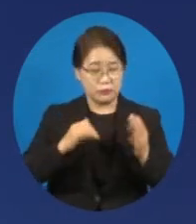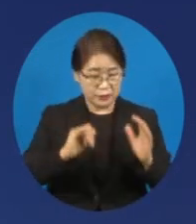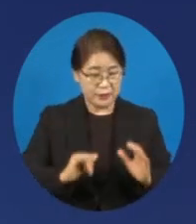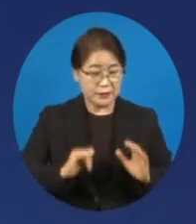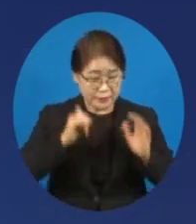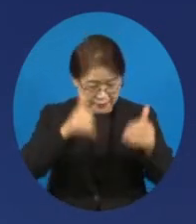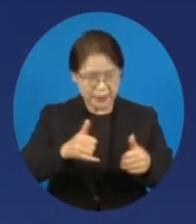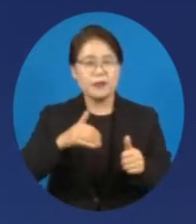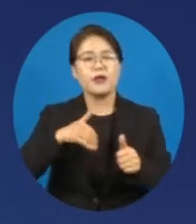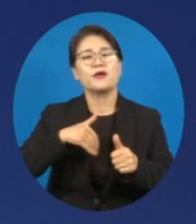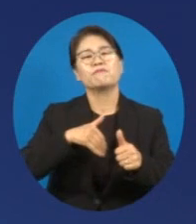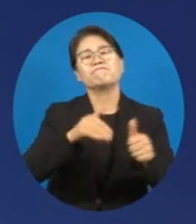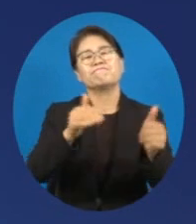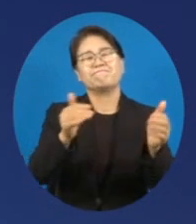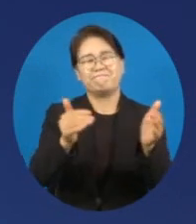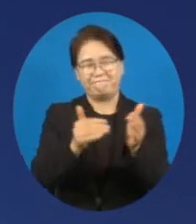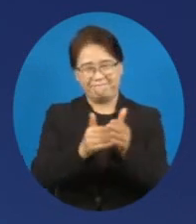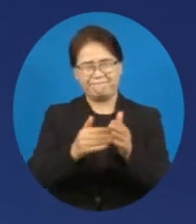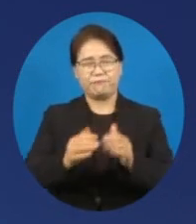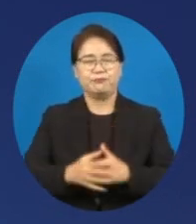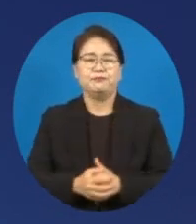세상 가운데로 보내셨습니다